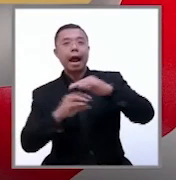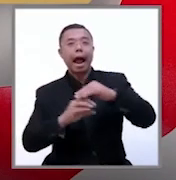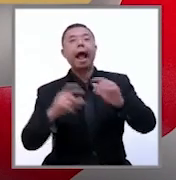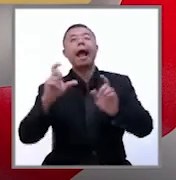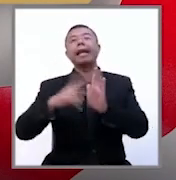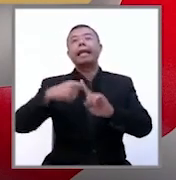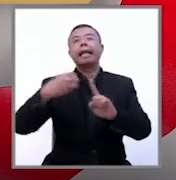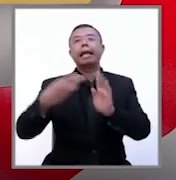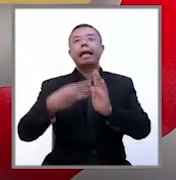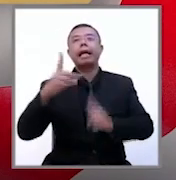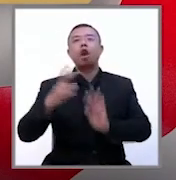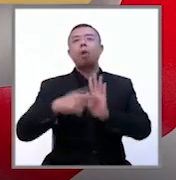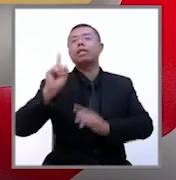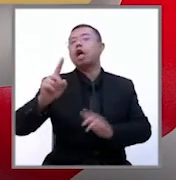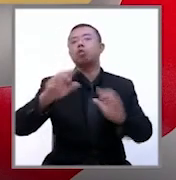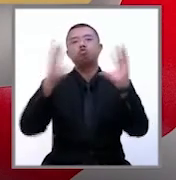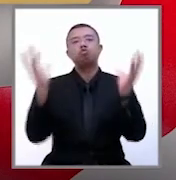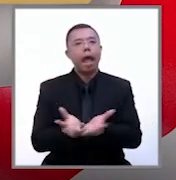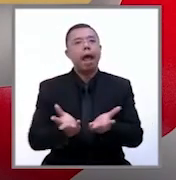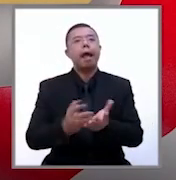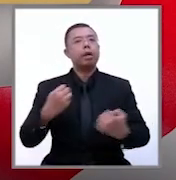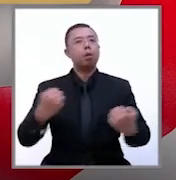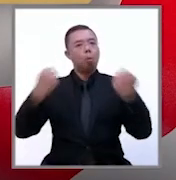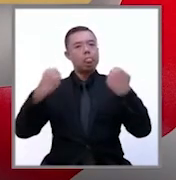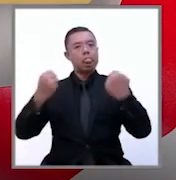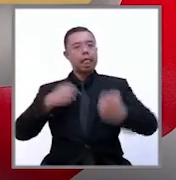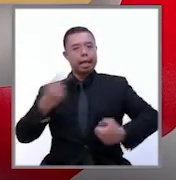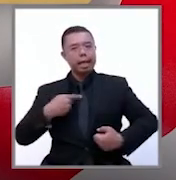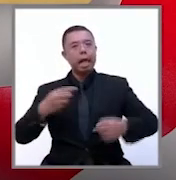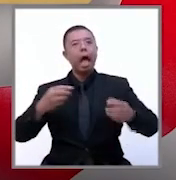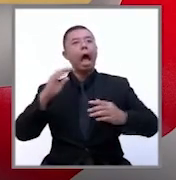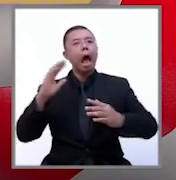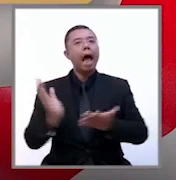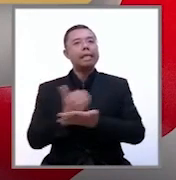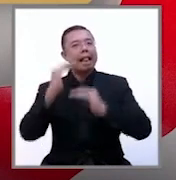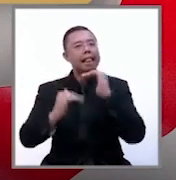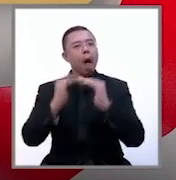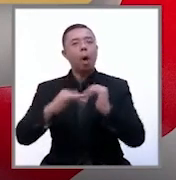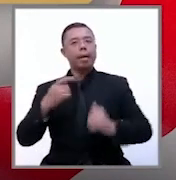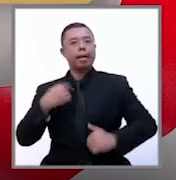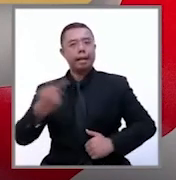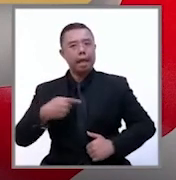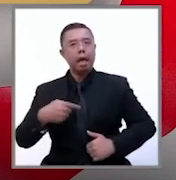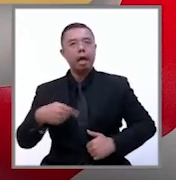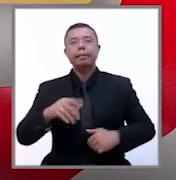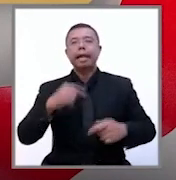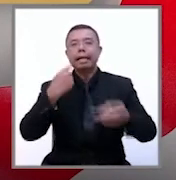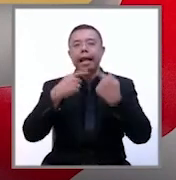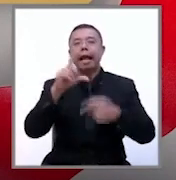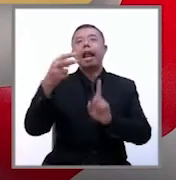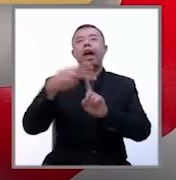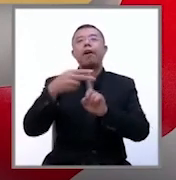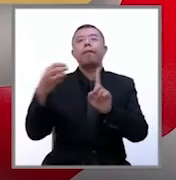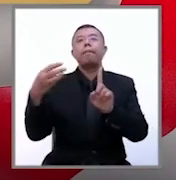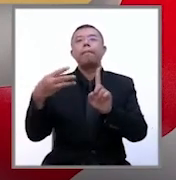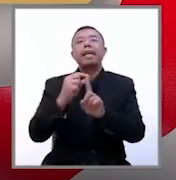terbesar sedunia ini kekuatan kita ini bargening kita jangan malah membahas lfp